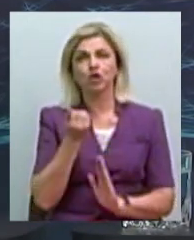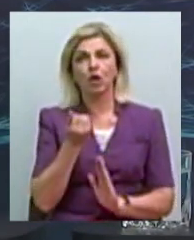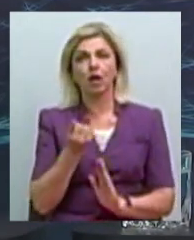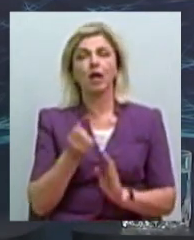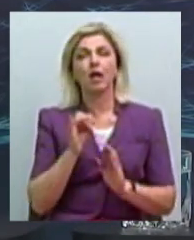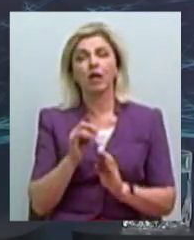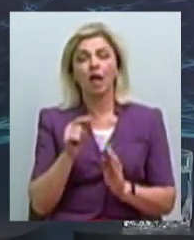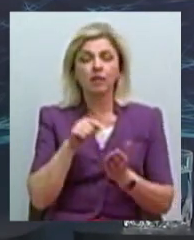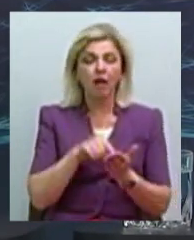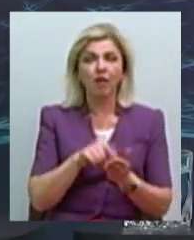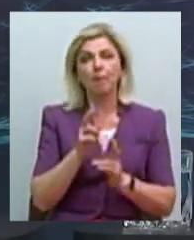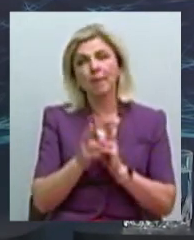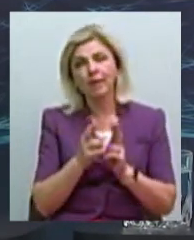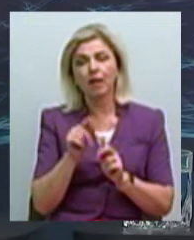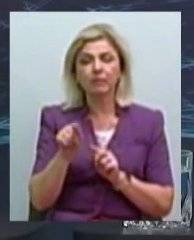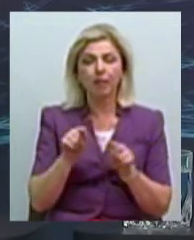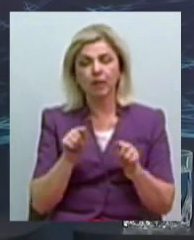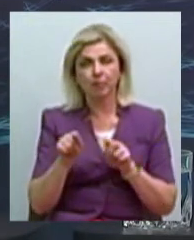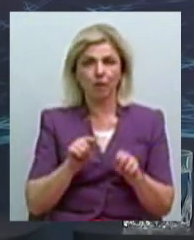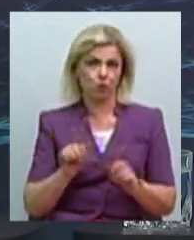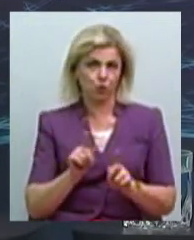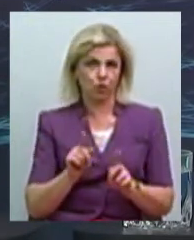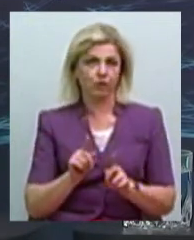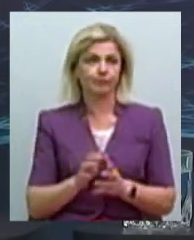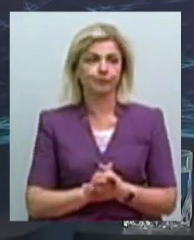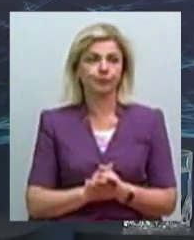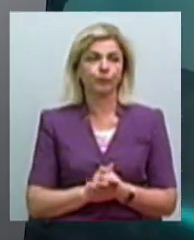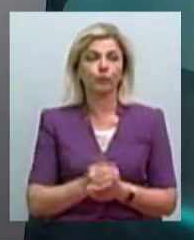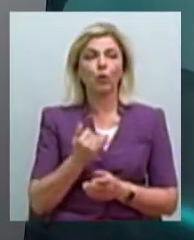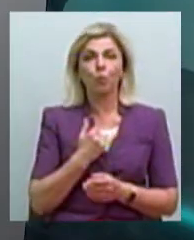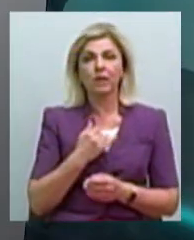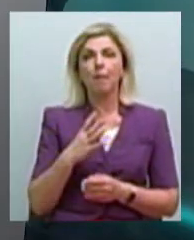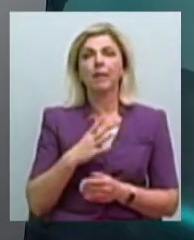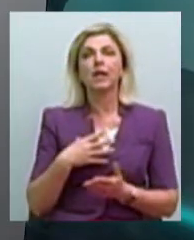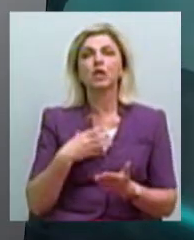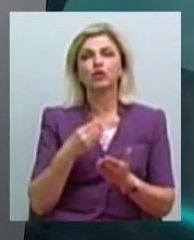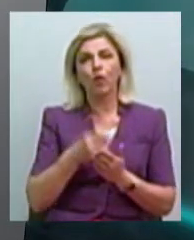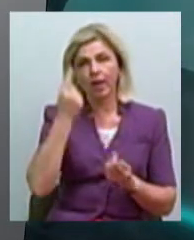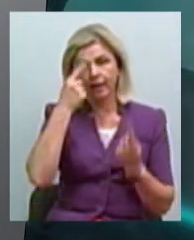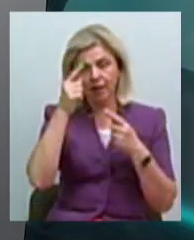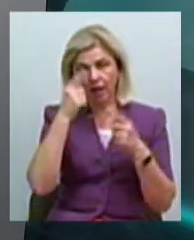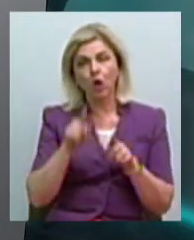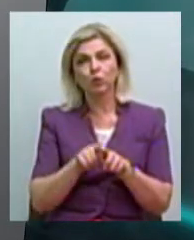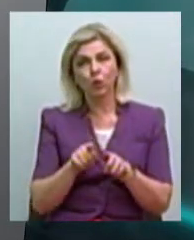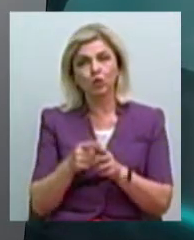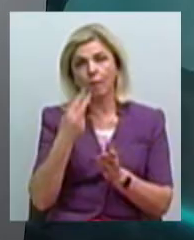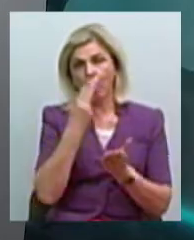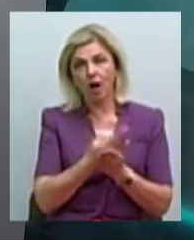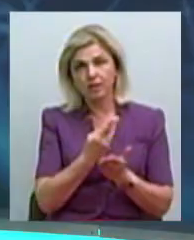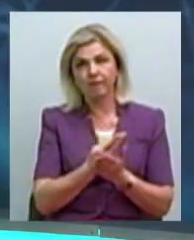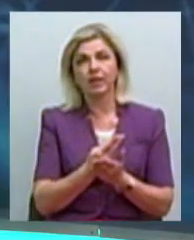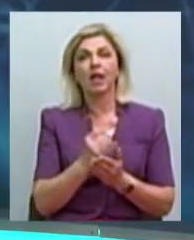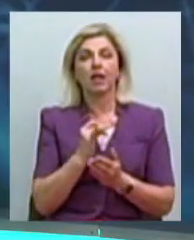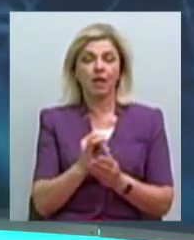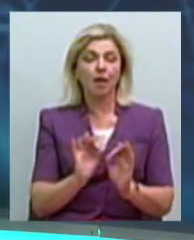вот здесь поменяем, давайте немножко здесь вот что-то... У мэра, кстати, да. Были свои наброски, свои идеи, он нам тоже показывал их, делился ими,